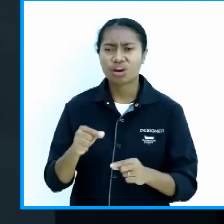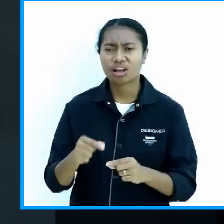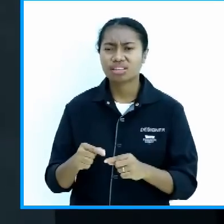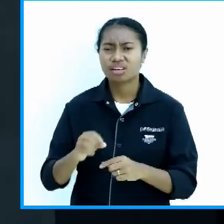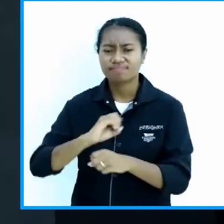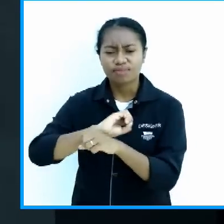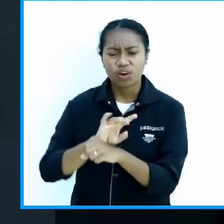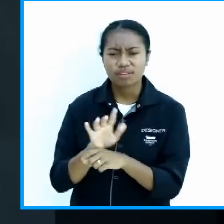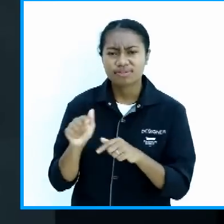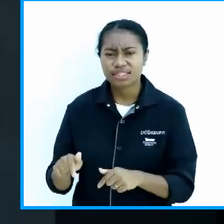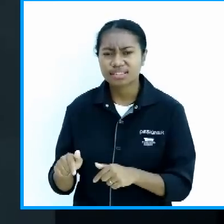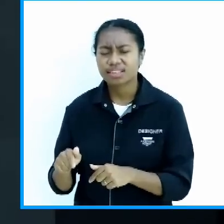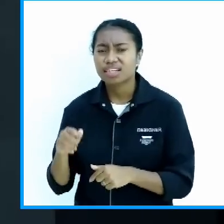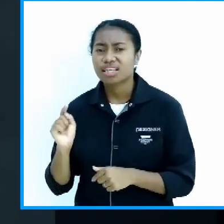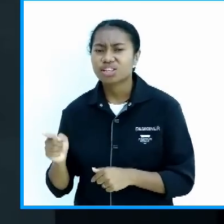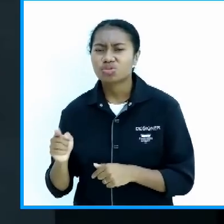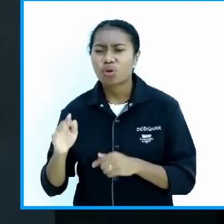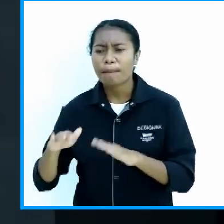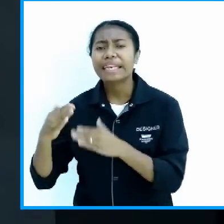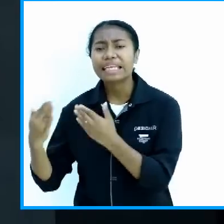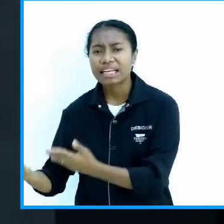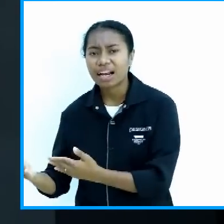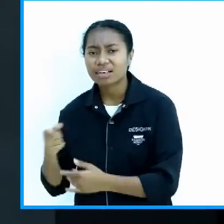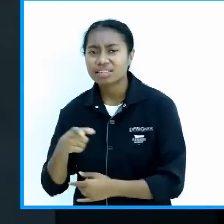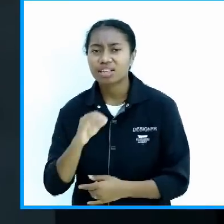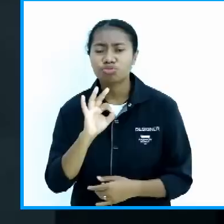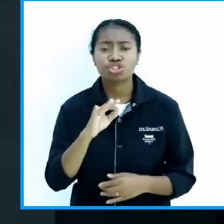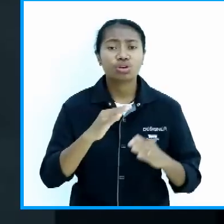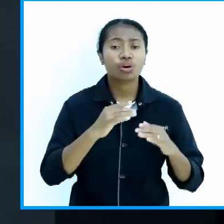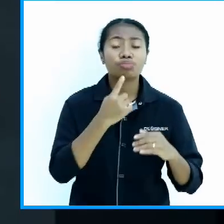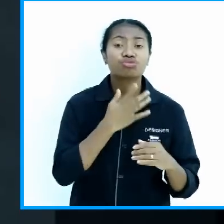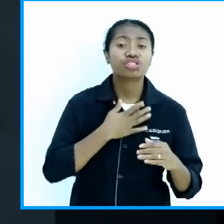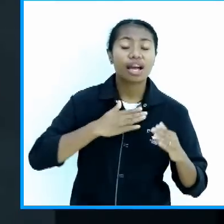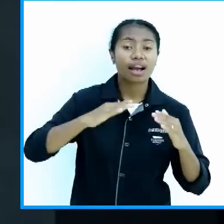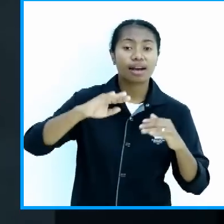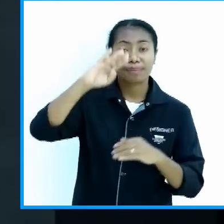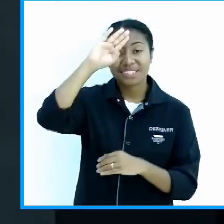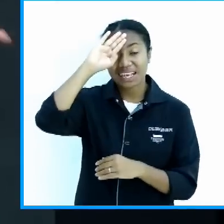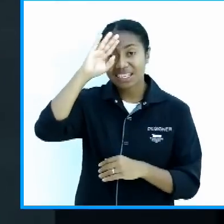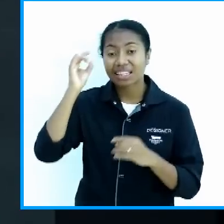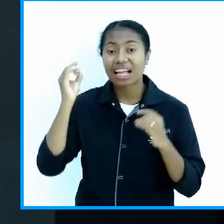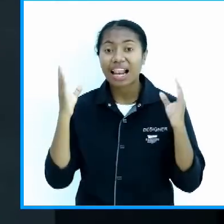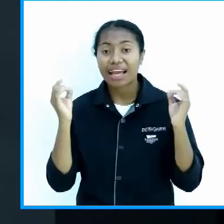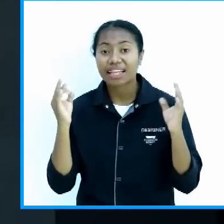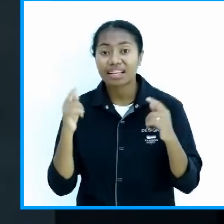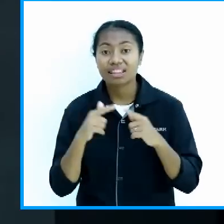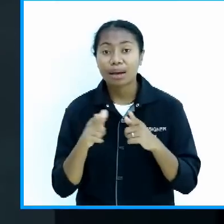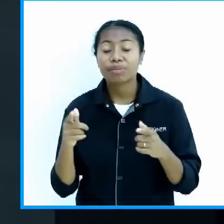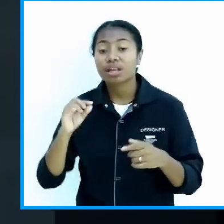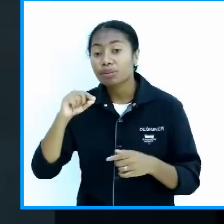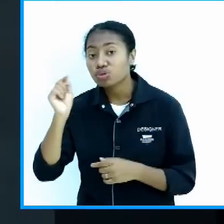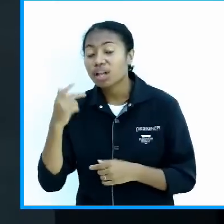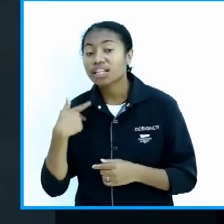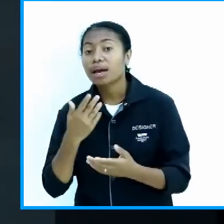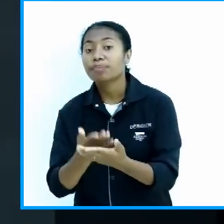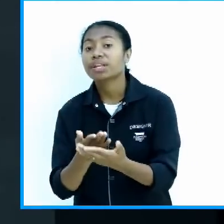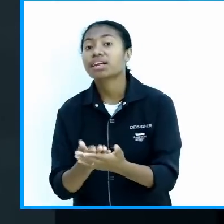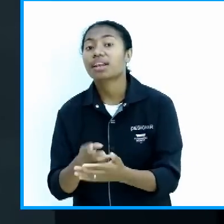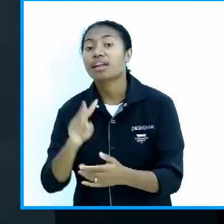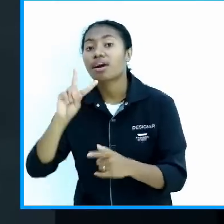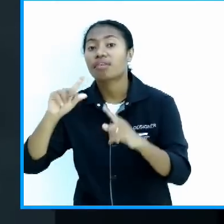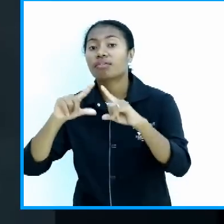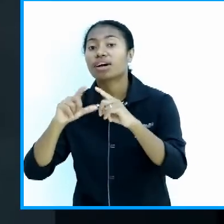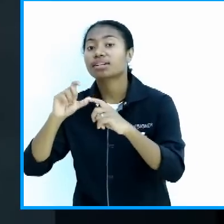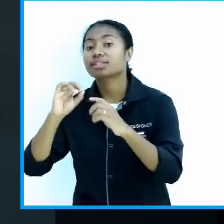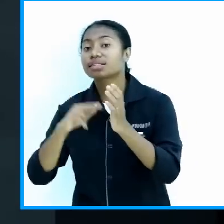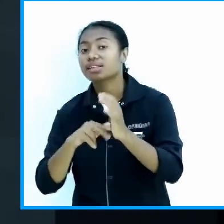dengan virus, tapi dia kebetulan lagi diberikan vaksin. Saya bayangkan kalau itu terjadi